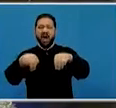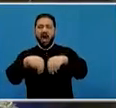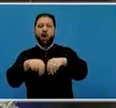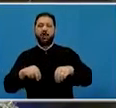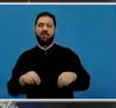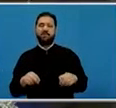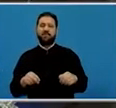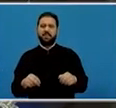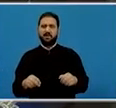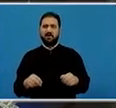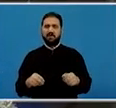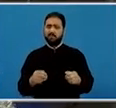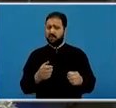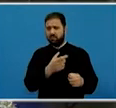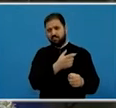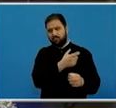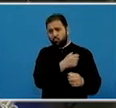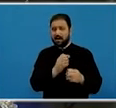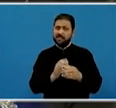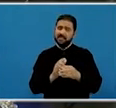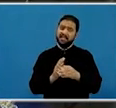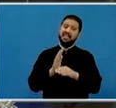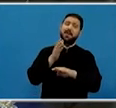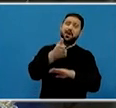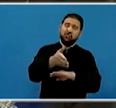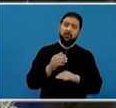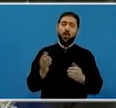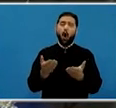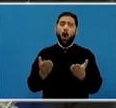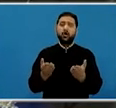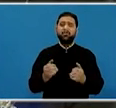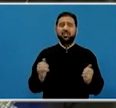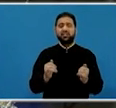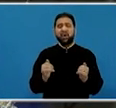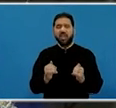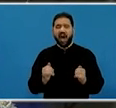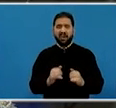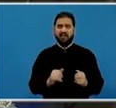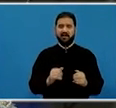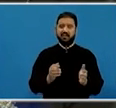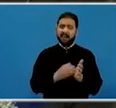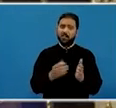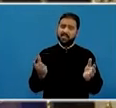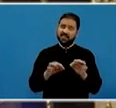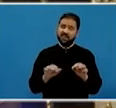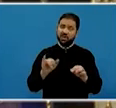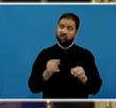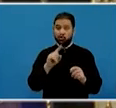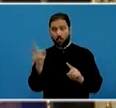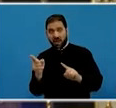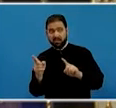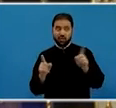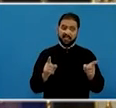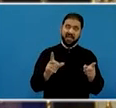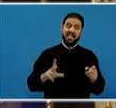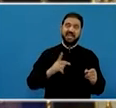acestea pot să fie depășite, dar trebuie, cred că, și străduință și bunăvoință din ambele părți, pentru că este o relație